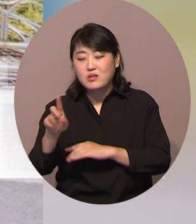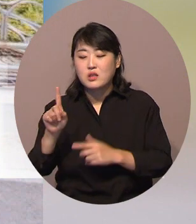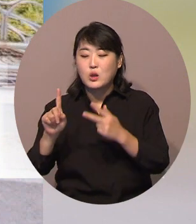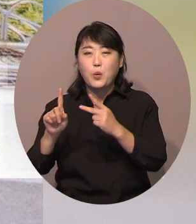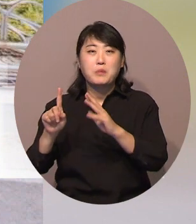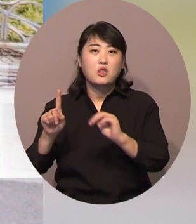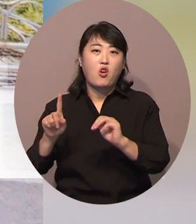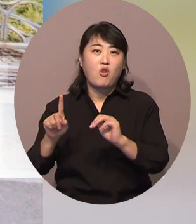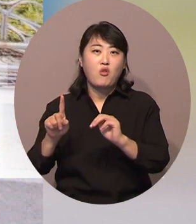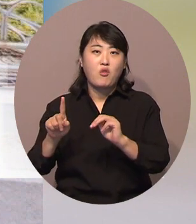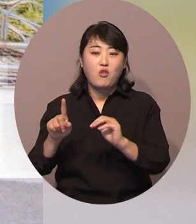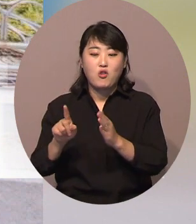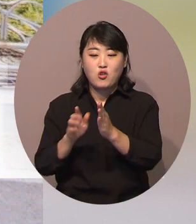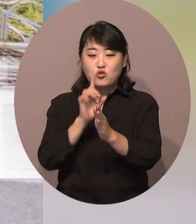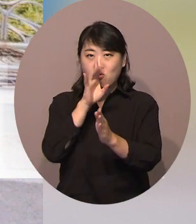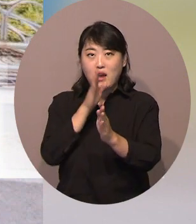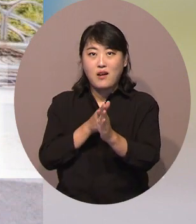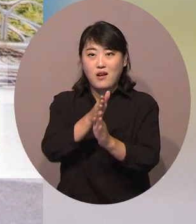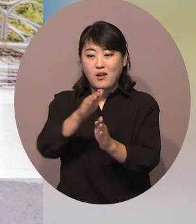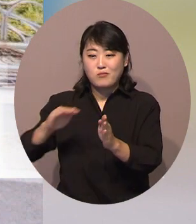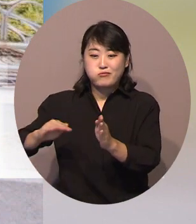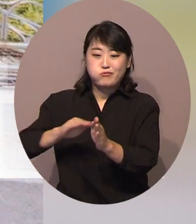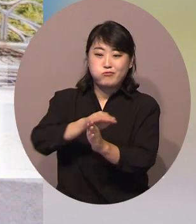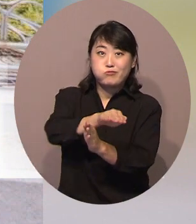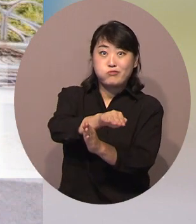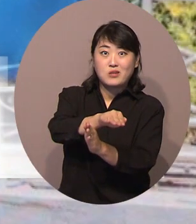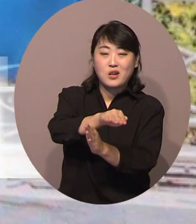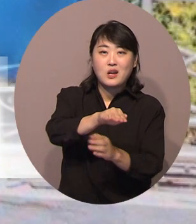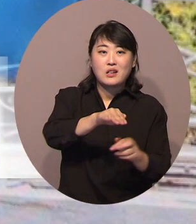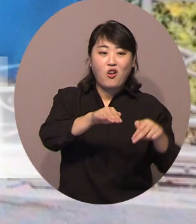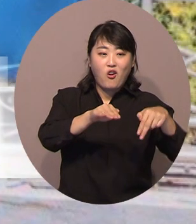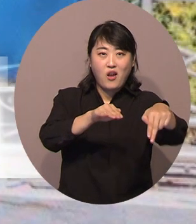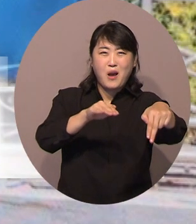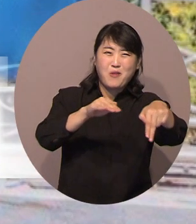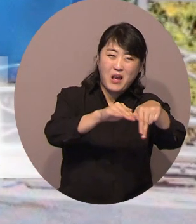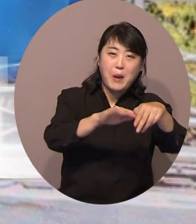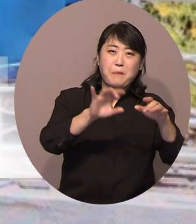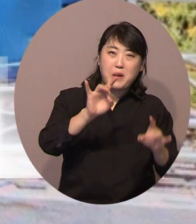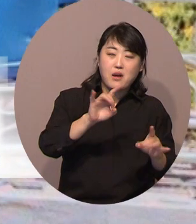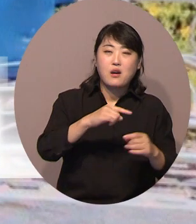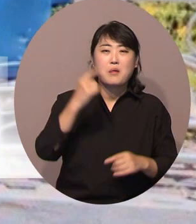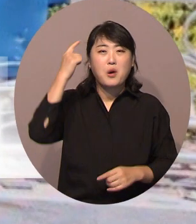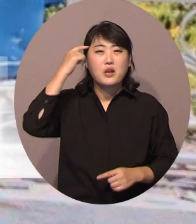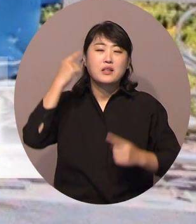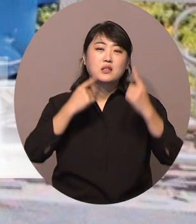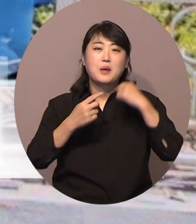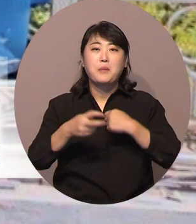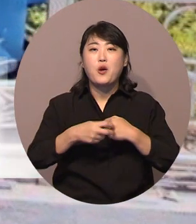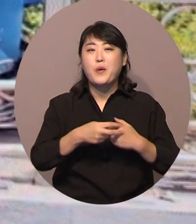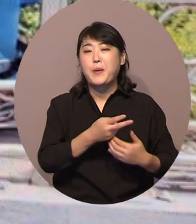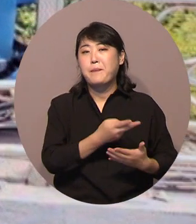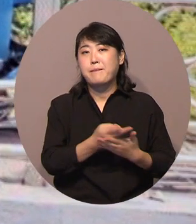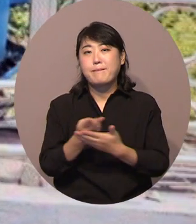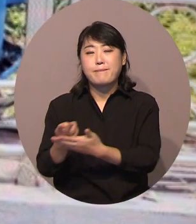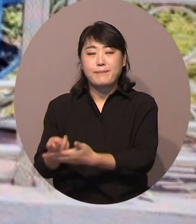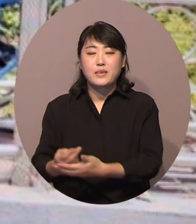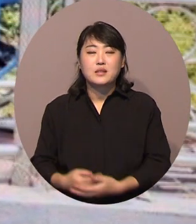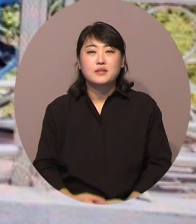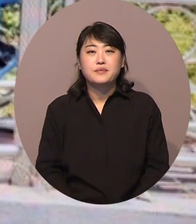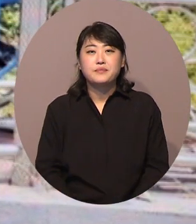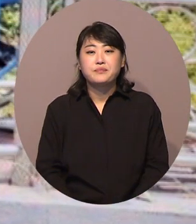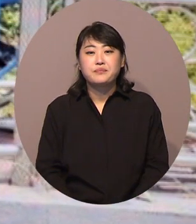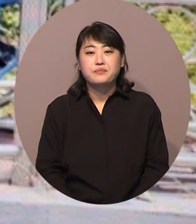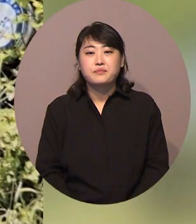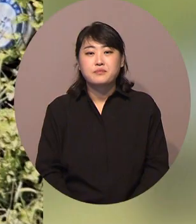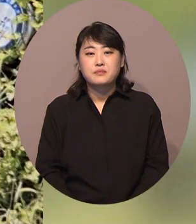떨어진 도로에서 중앙선을 넘어 보행자 울타리를 친 뒤 멈춰섰고 머리를 닫쳐 병원으로 옮겨졌습니다